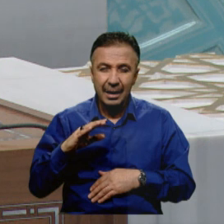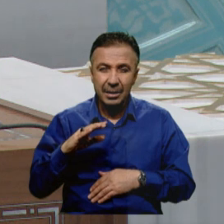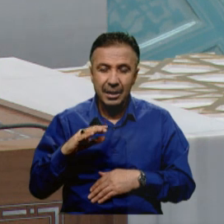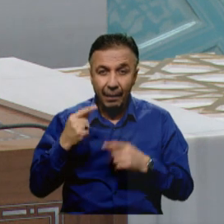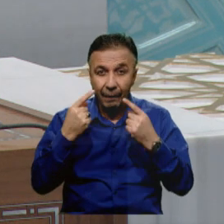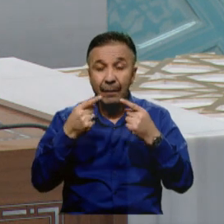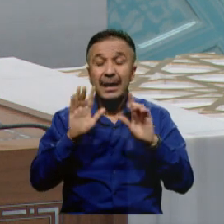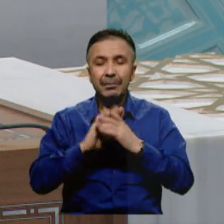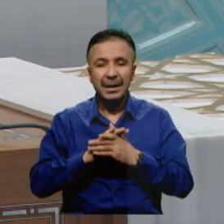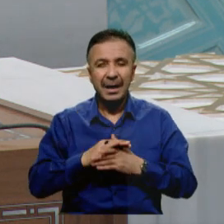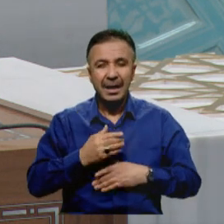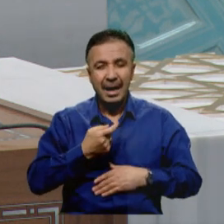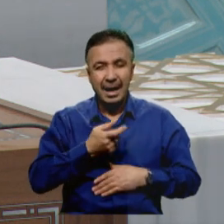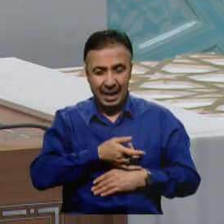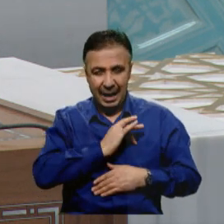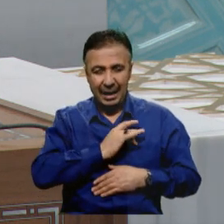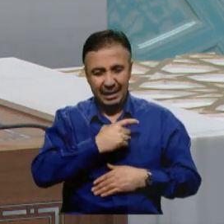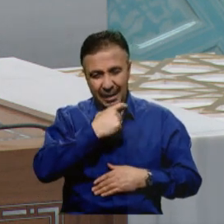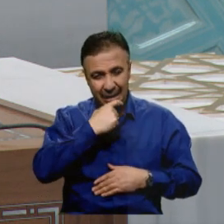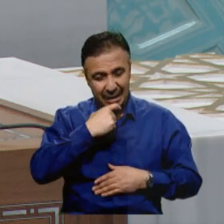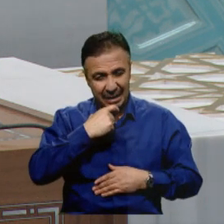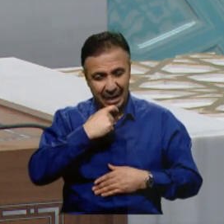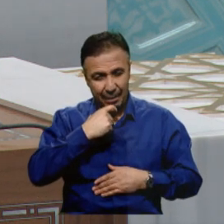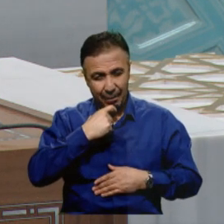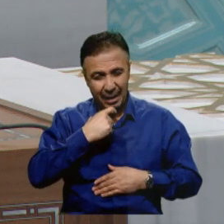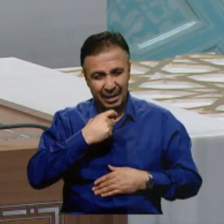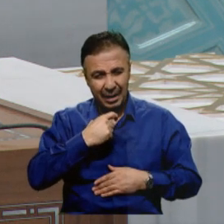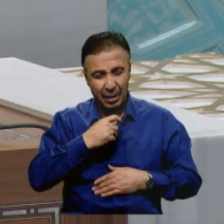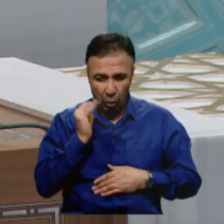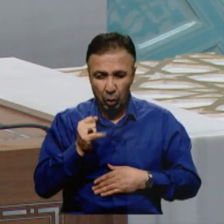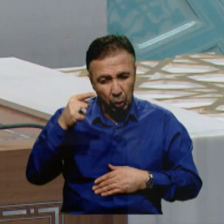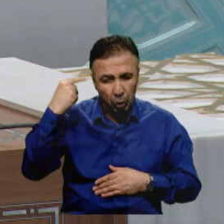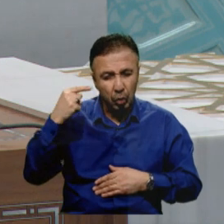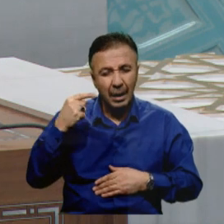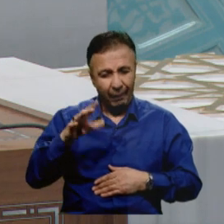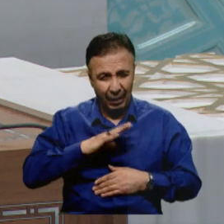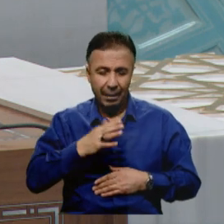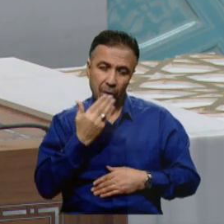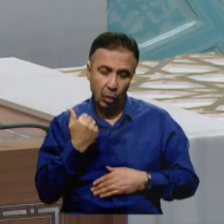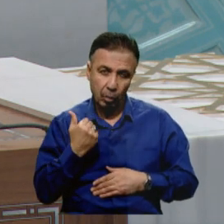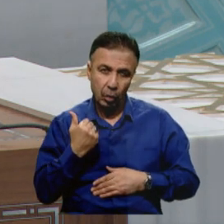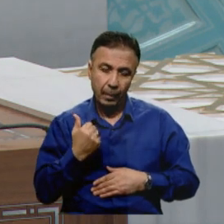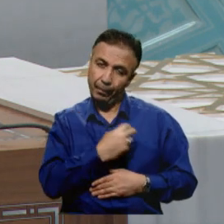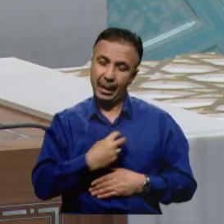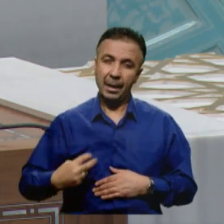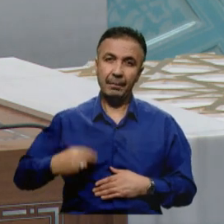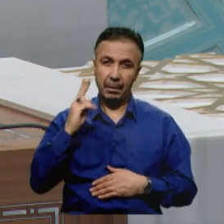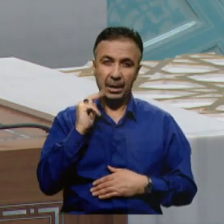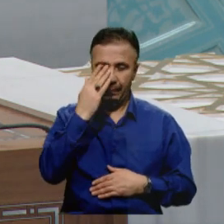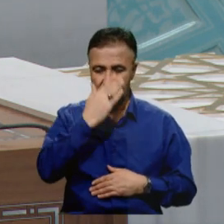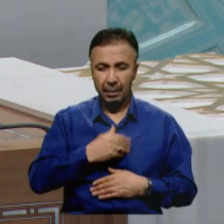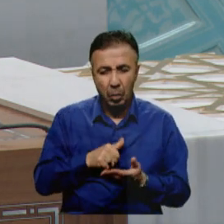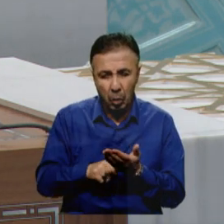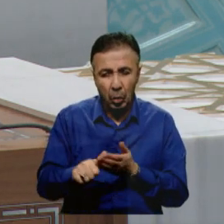ihlasa, samimiyete aykırı bir düşünce zihnime, gönlüme geldi mi? Efendimiz bunu bütün